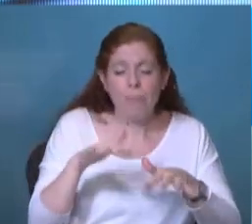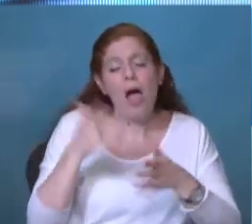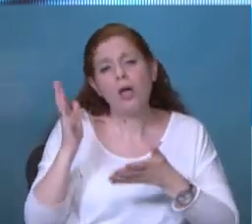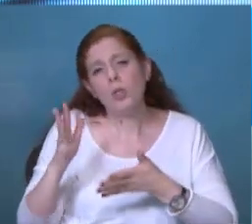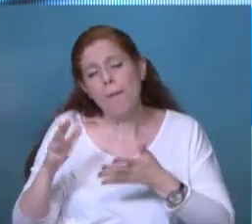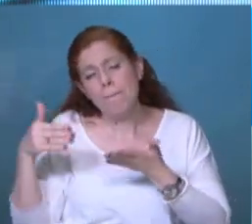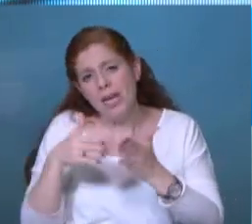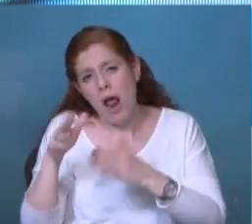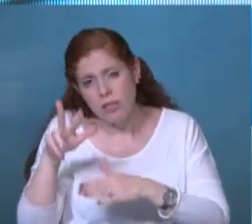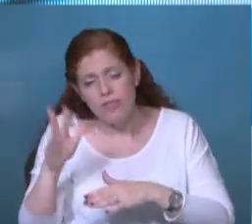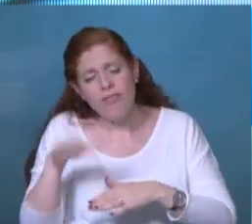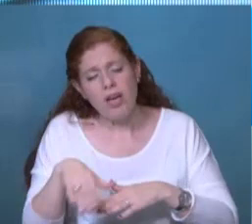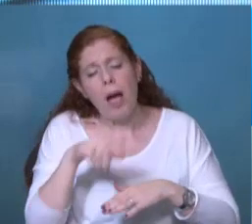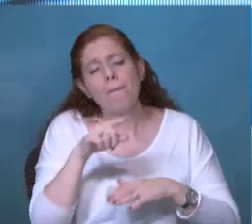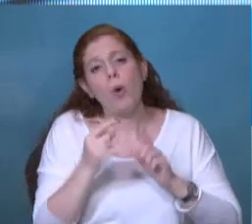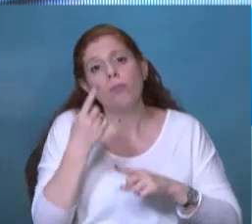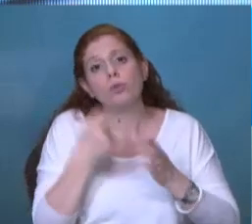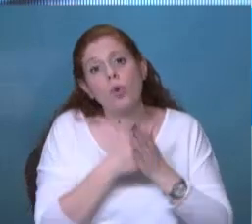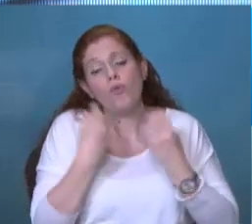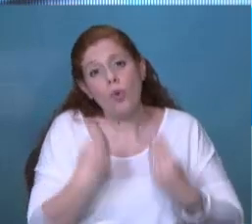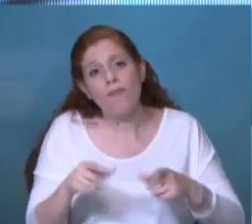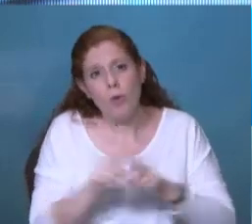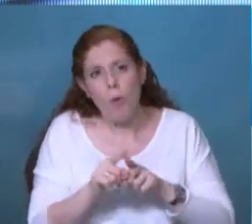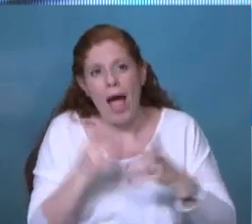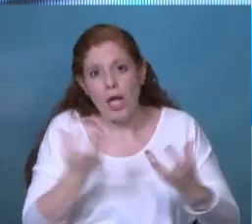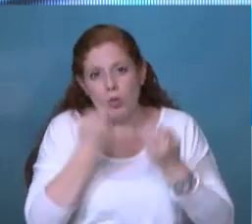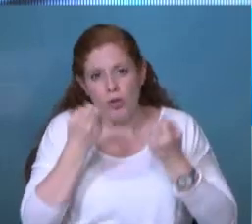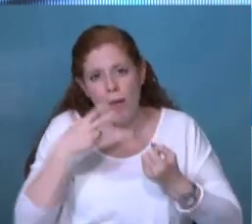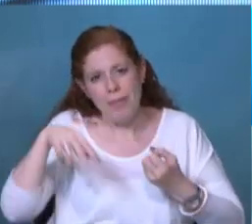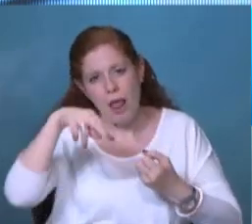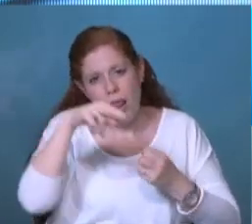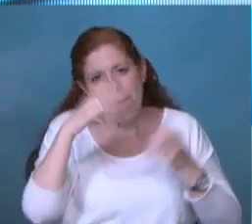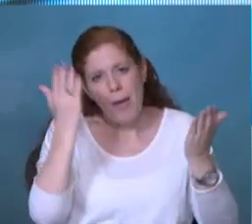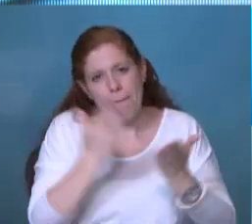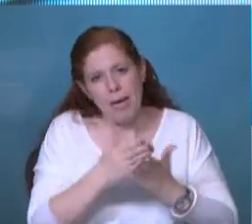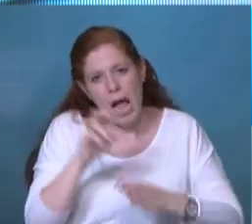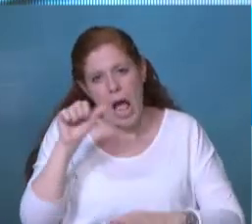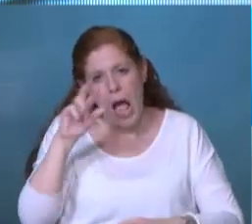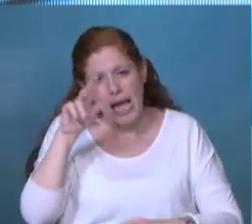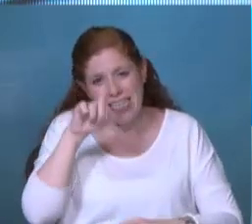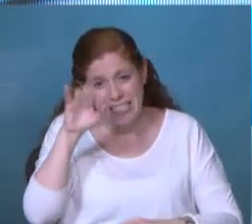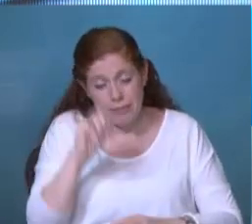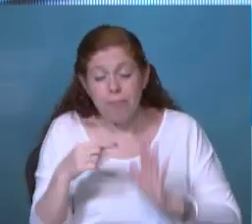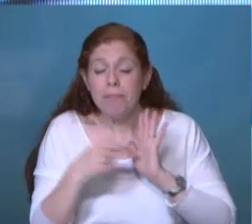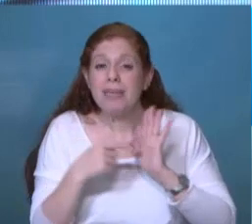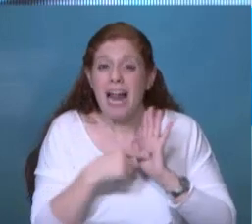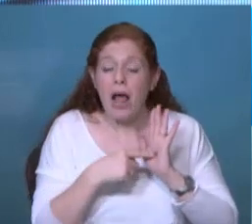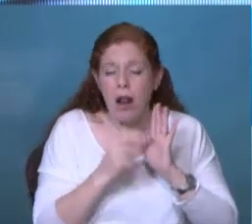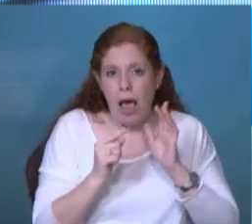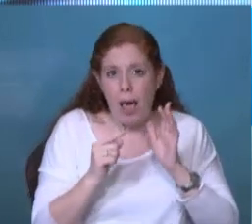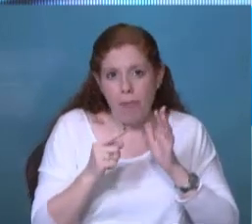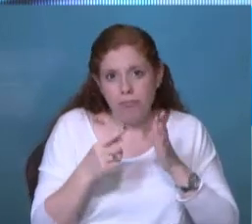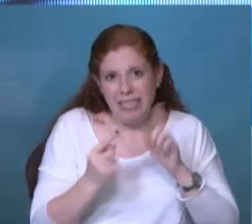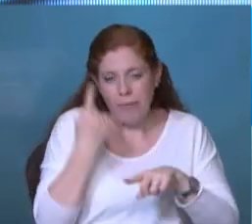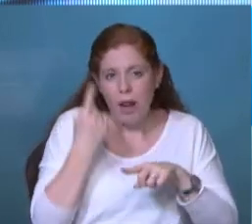וגם אירועים עם סוף טוב, כמו החילוץ של המטיילים בעמק הארזים. בעקבות המקרים הללו, יחידות החילוץ מגבירות את